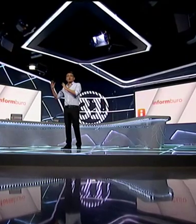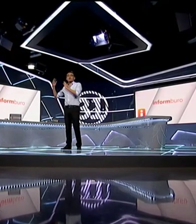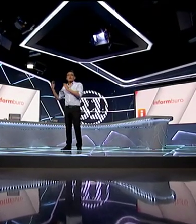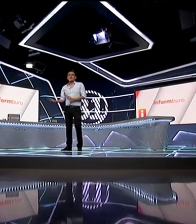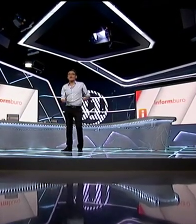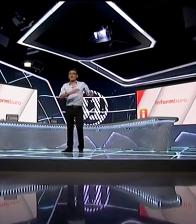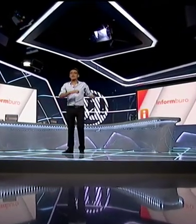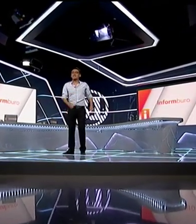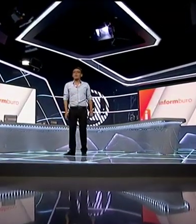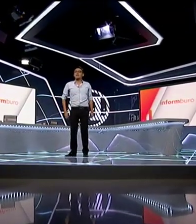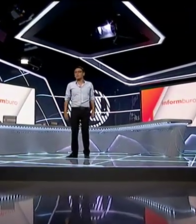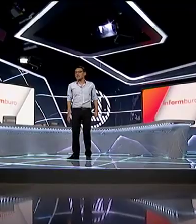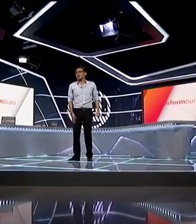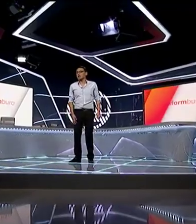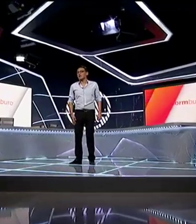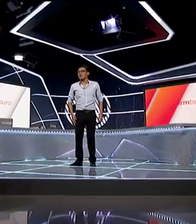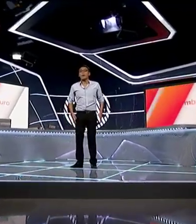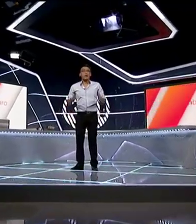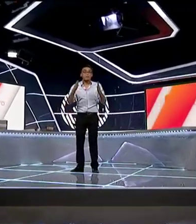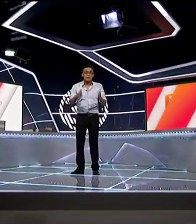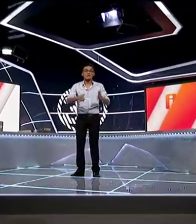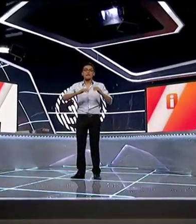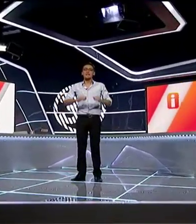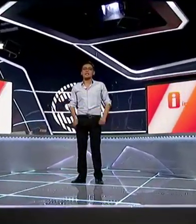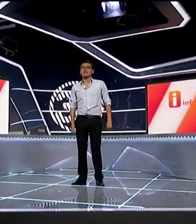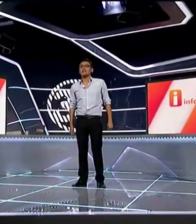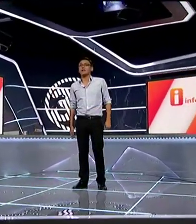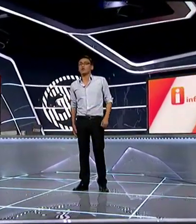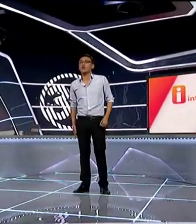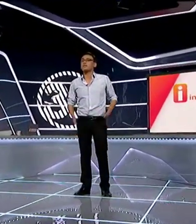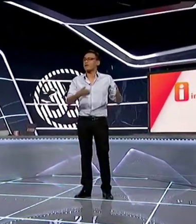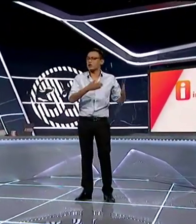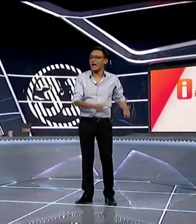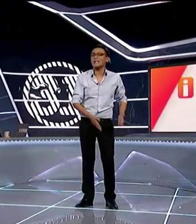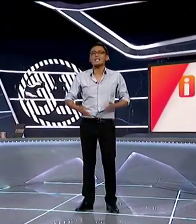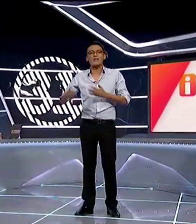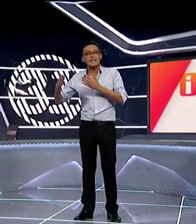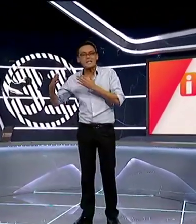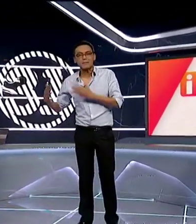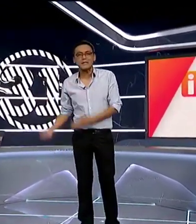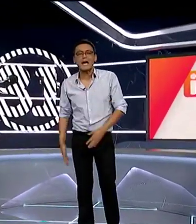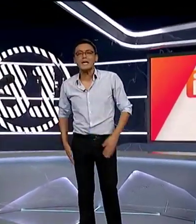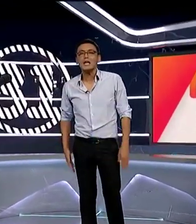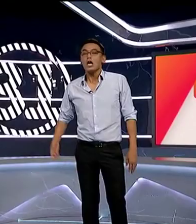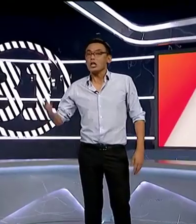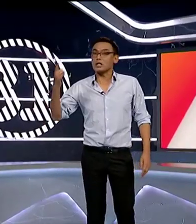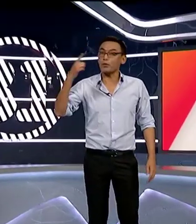Будьте в курсе всех важных событий, происходящих в стране. Подписывайтесь на наш канал в YouTube, ставьте лайки, оставляйте